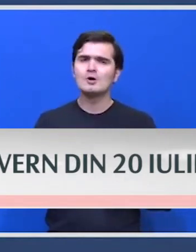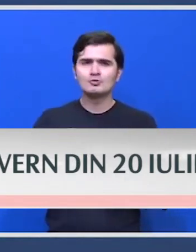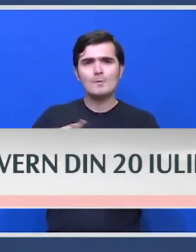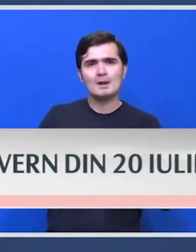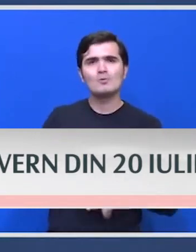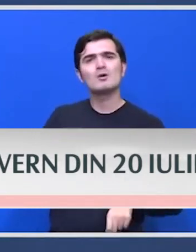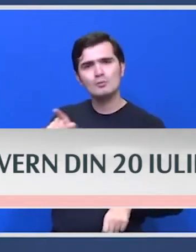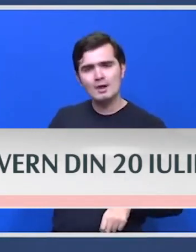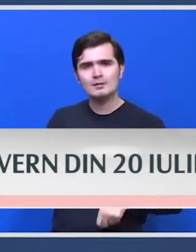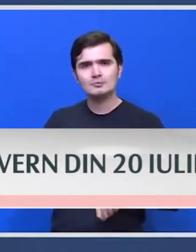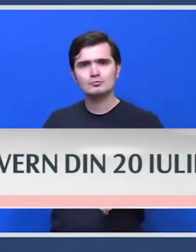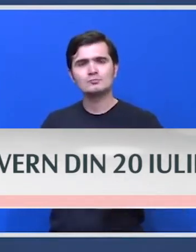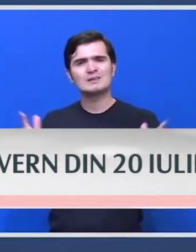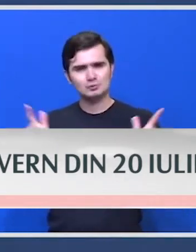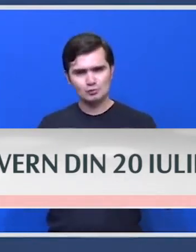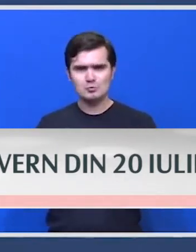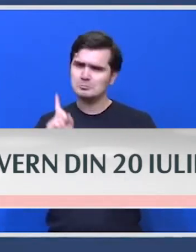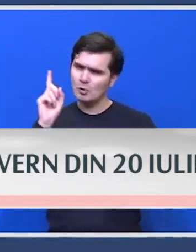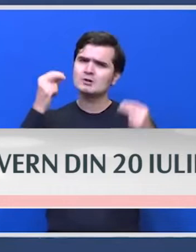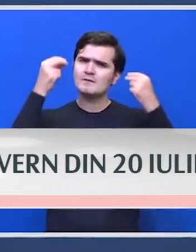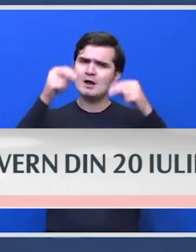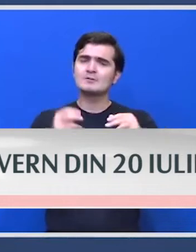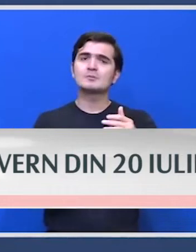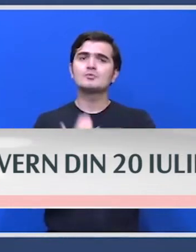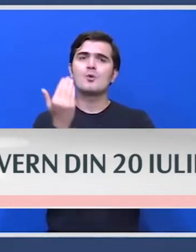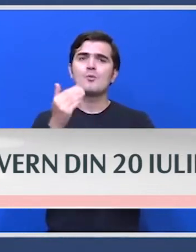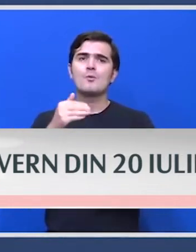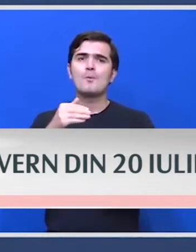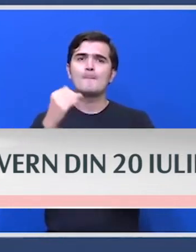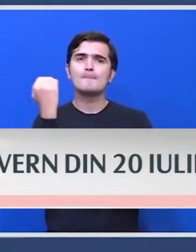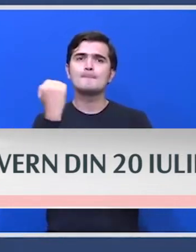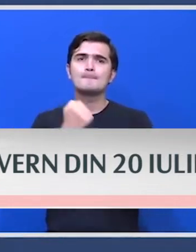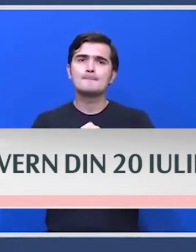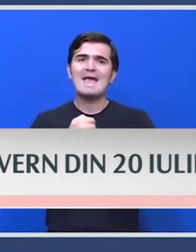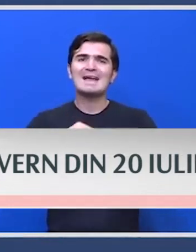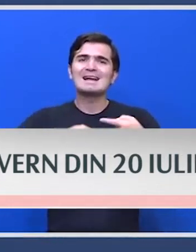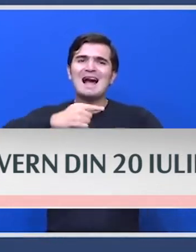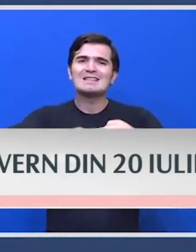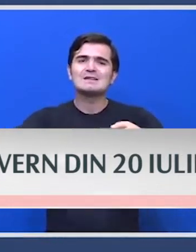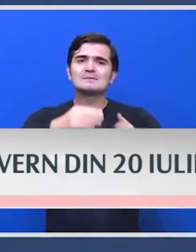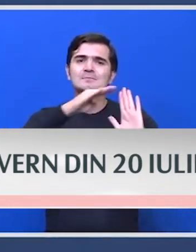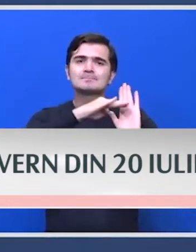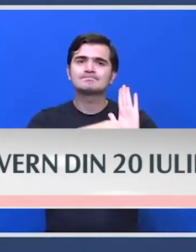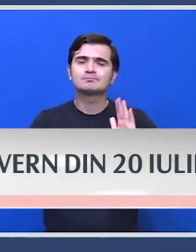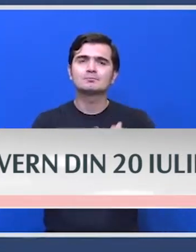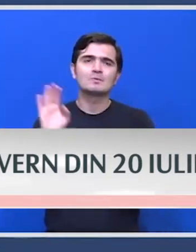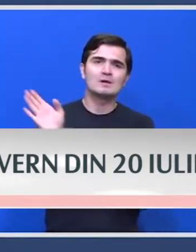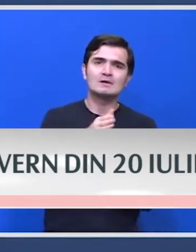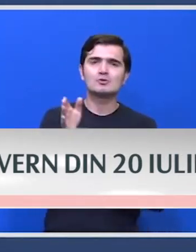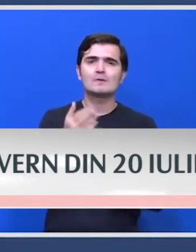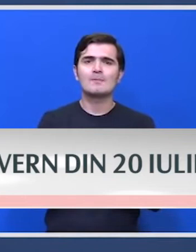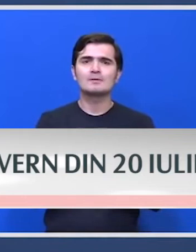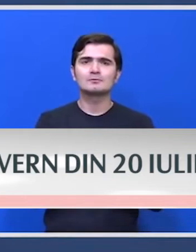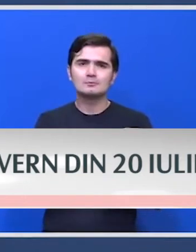cu ei, în foarte scurt timp, o să anunțăm noul mecanism național de identificare și referire